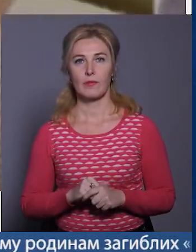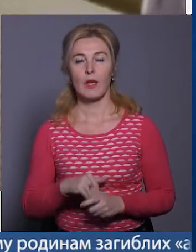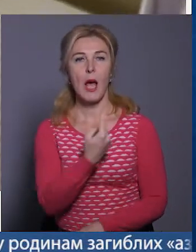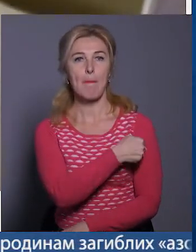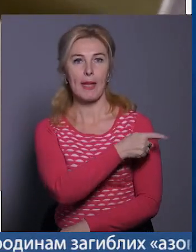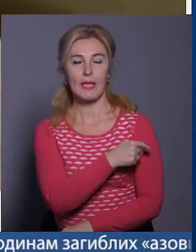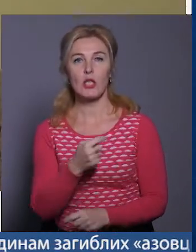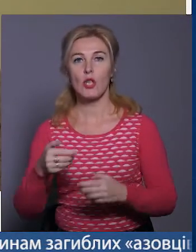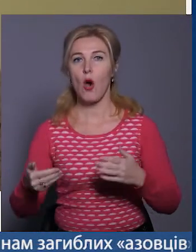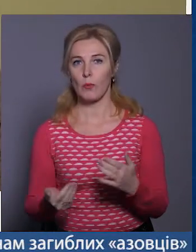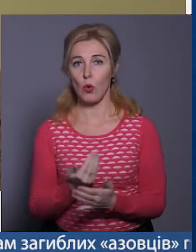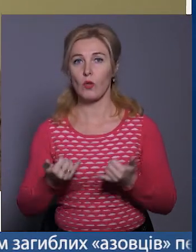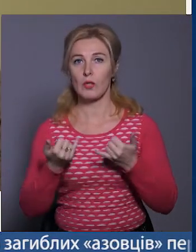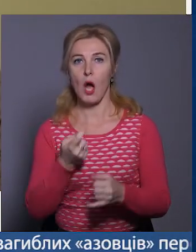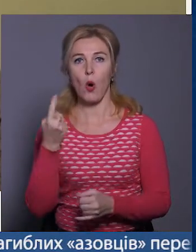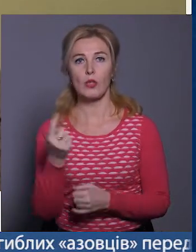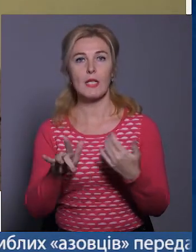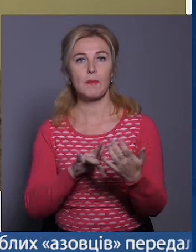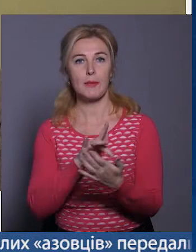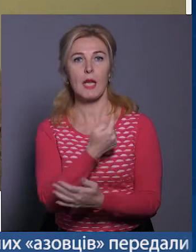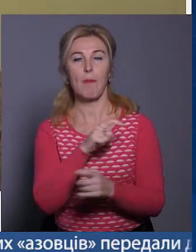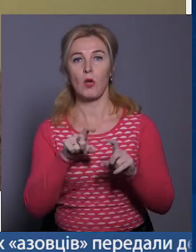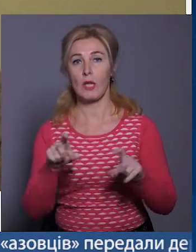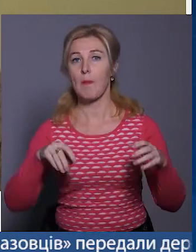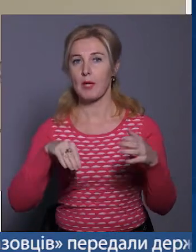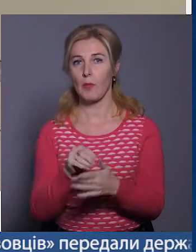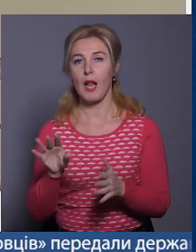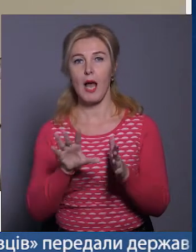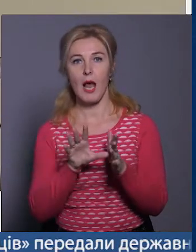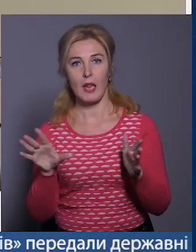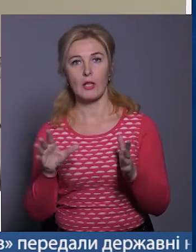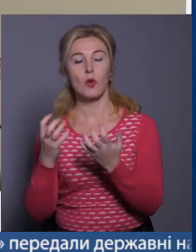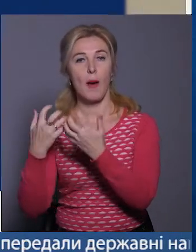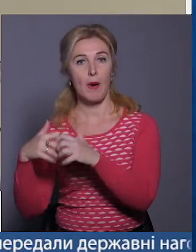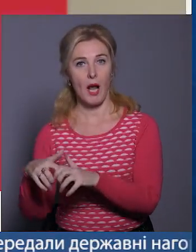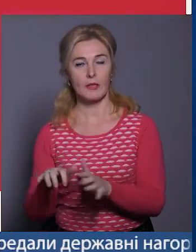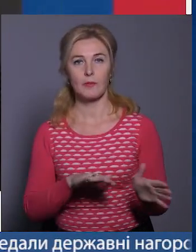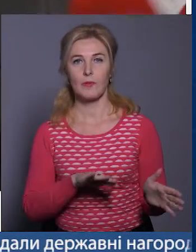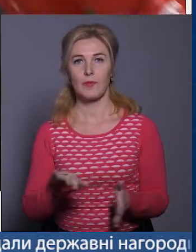Медична обновка. Для однієї з міських поліклінік придбали електронейромієграф.